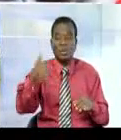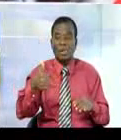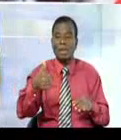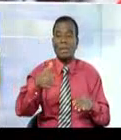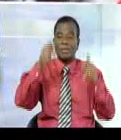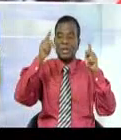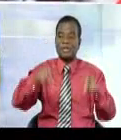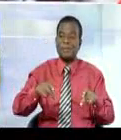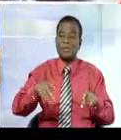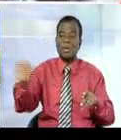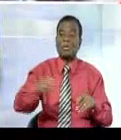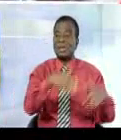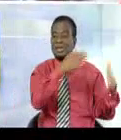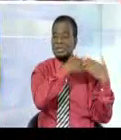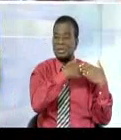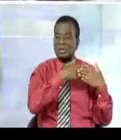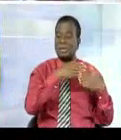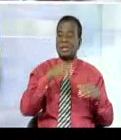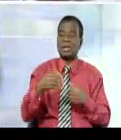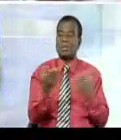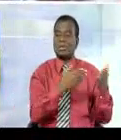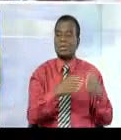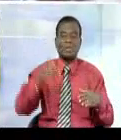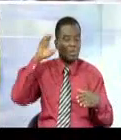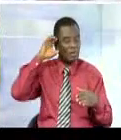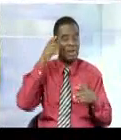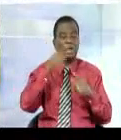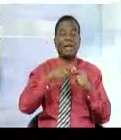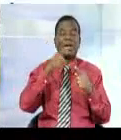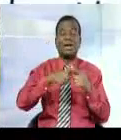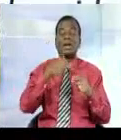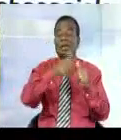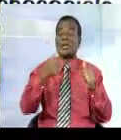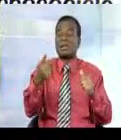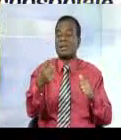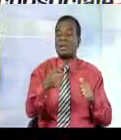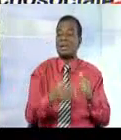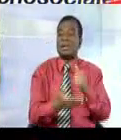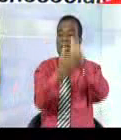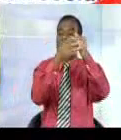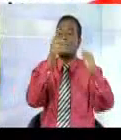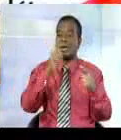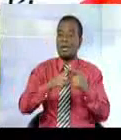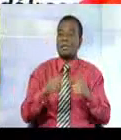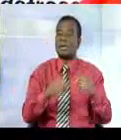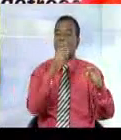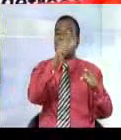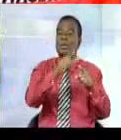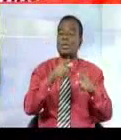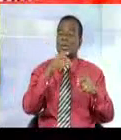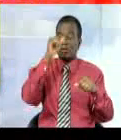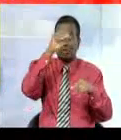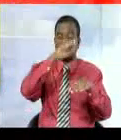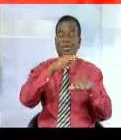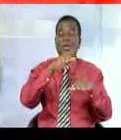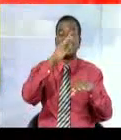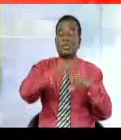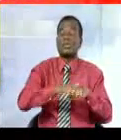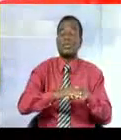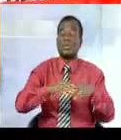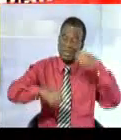en charge psychosociale, c'est déjà apporter une écoute à quelqu'un, une écoute active, l'aider à mettre des mots sur sa souffrance et